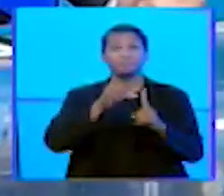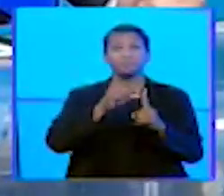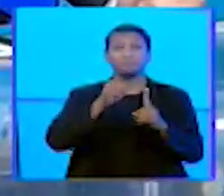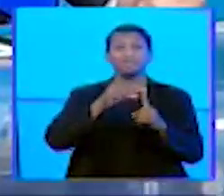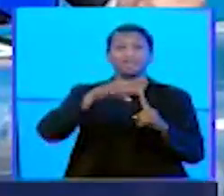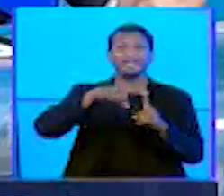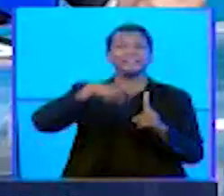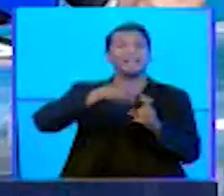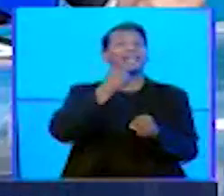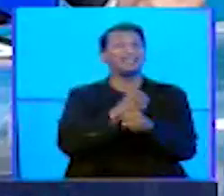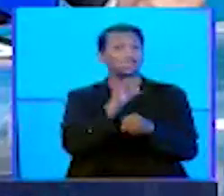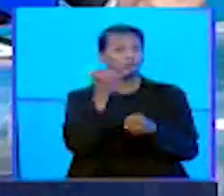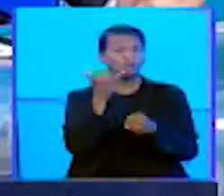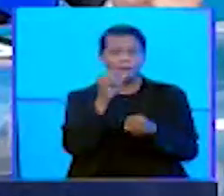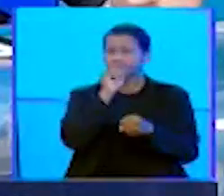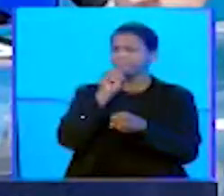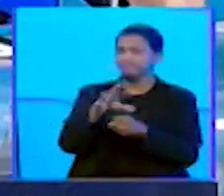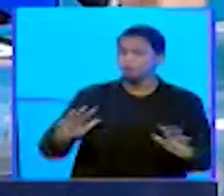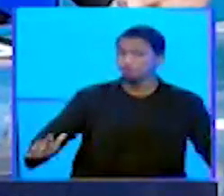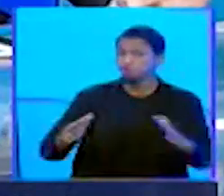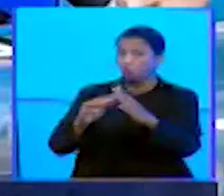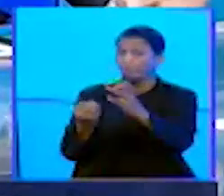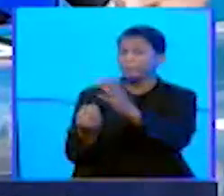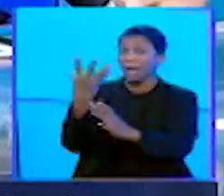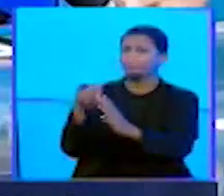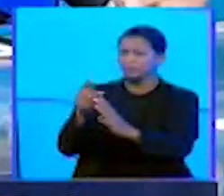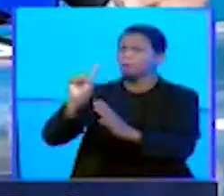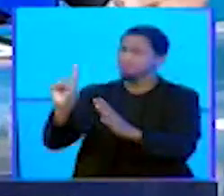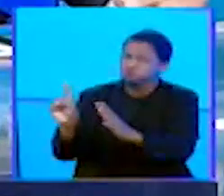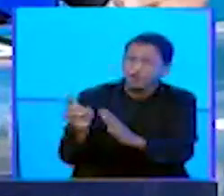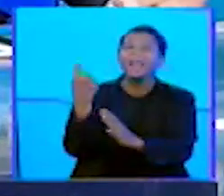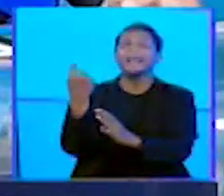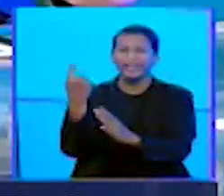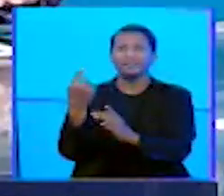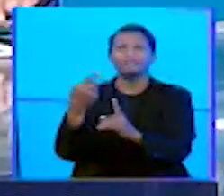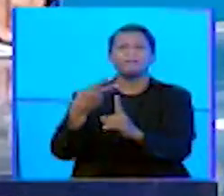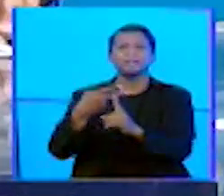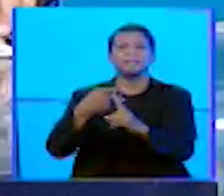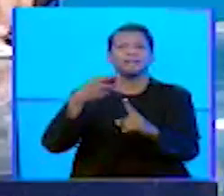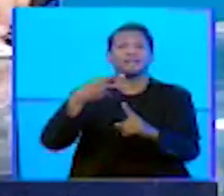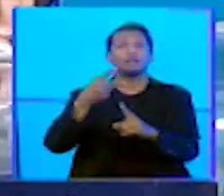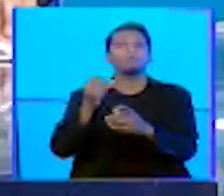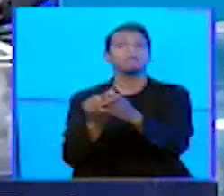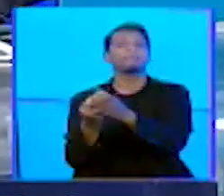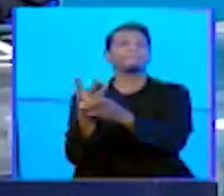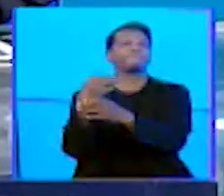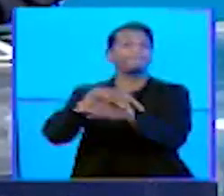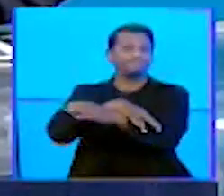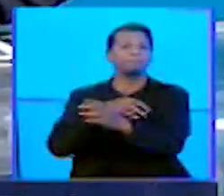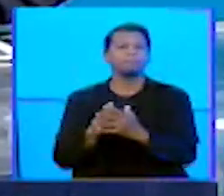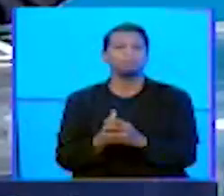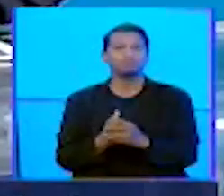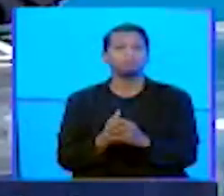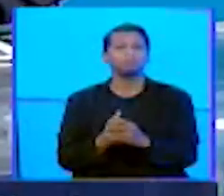BPPTKG Yogyakarta menyebutkan Gunung Merapi sudah masuk awal fase erupsi. Dan hal ini tandai dengan naiknya magma yang